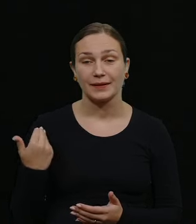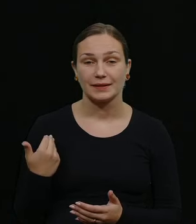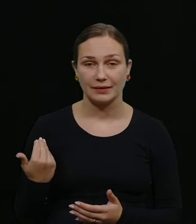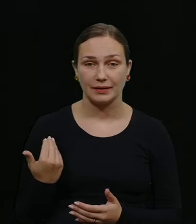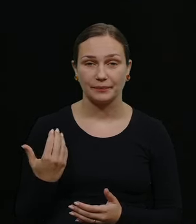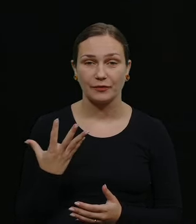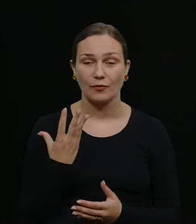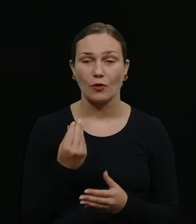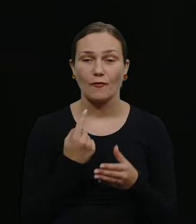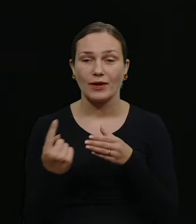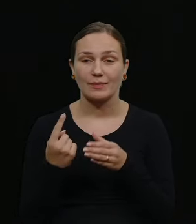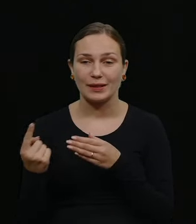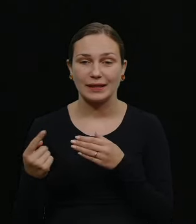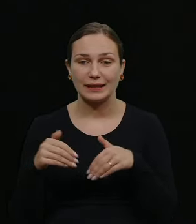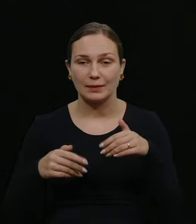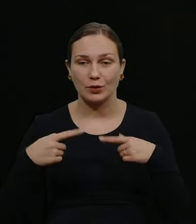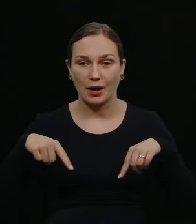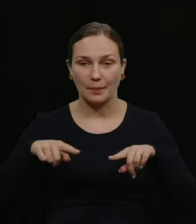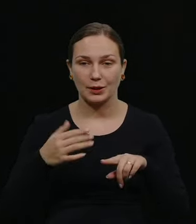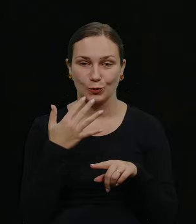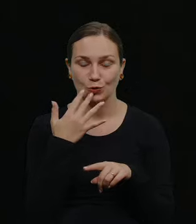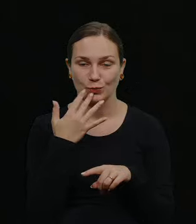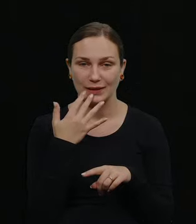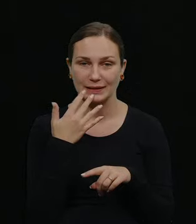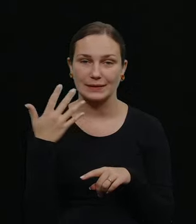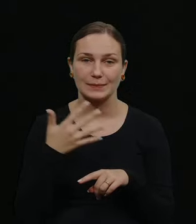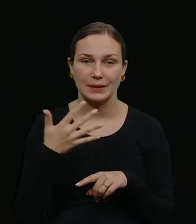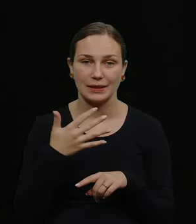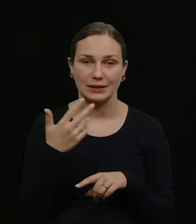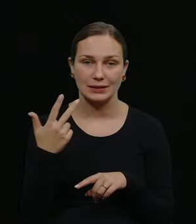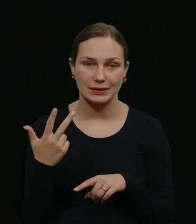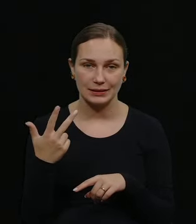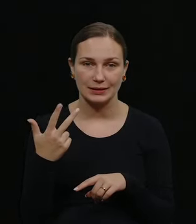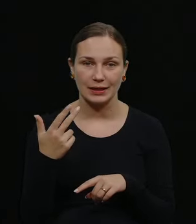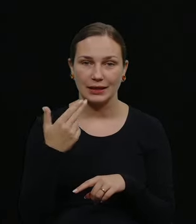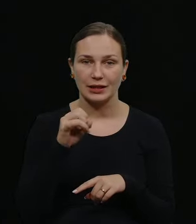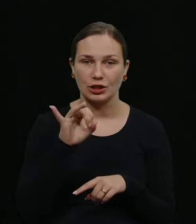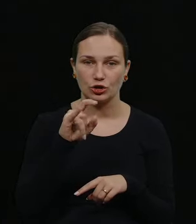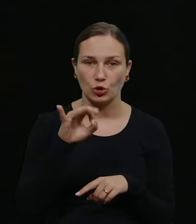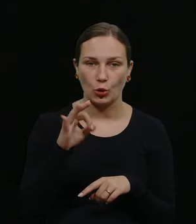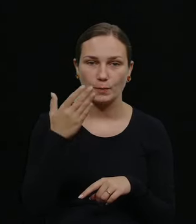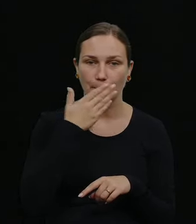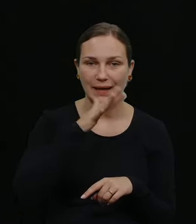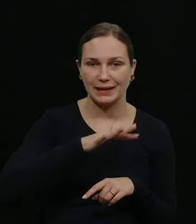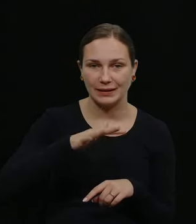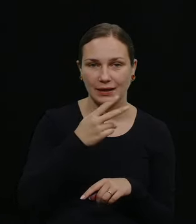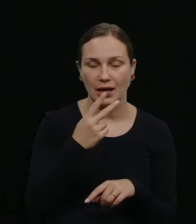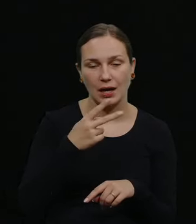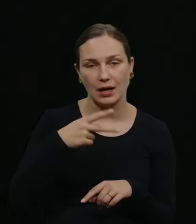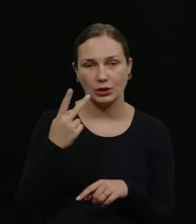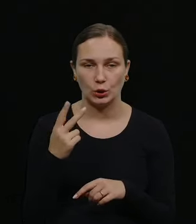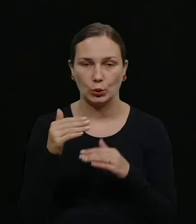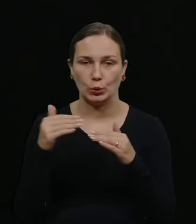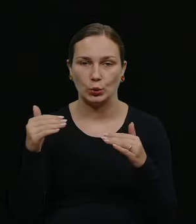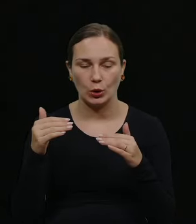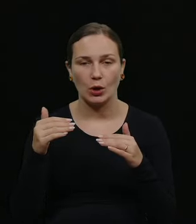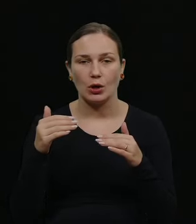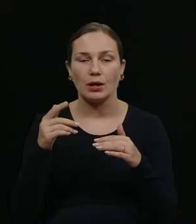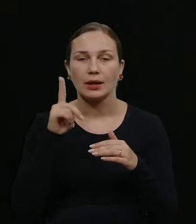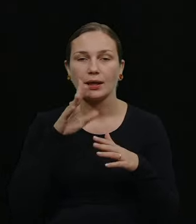Sveiki. Čia vienmandatės rinkimų apygardos numeris 53 Nalšios pietinės antrojo turo kandidatų į Seimo